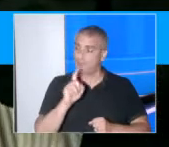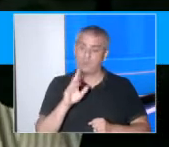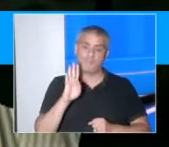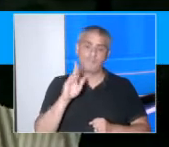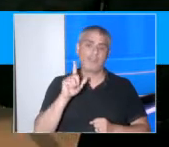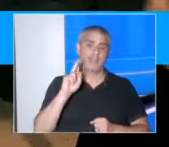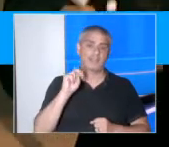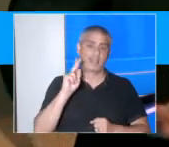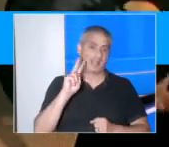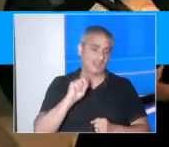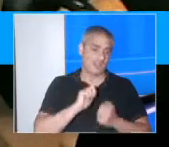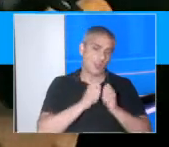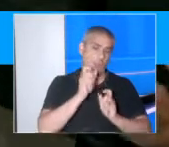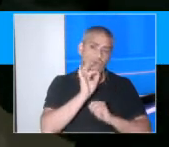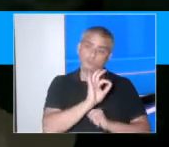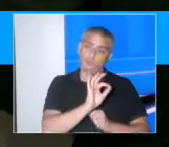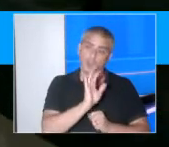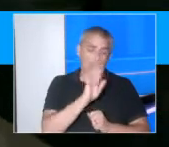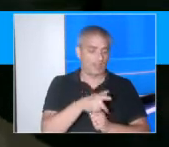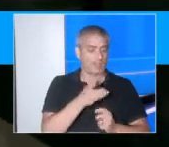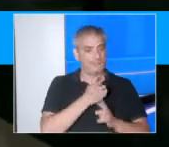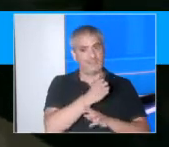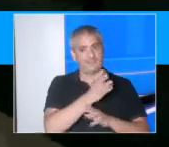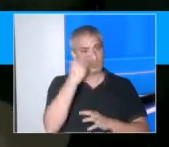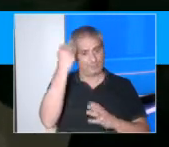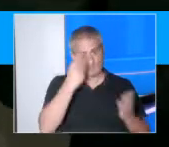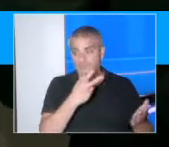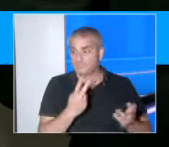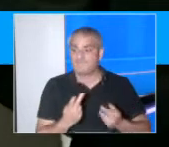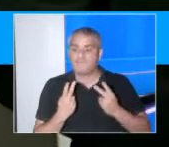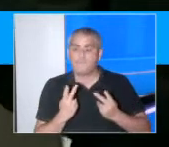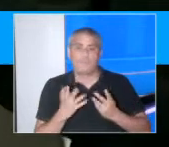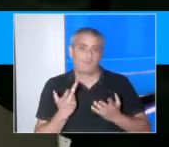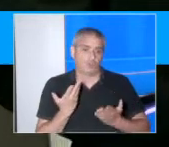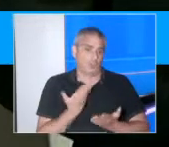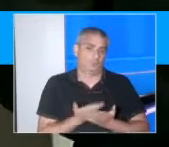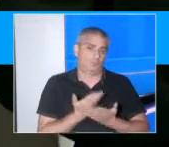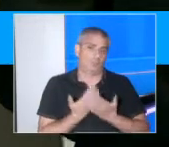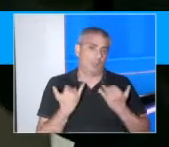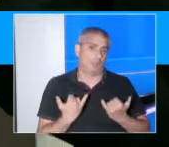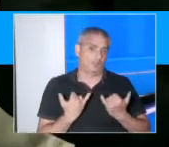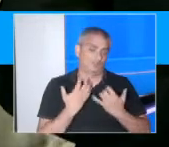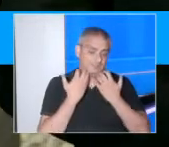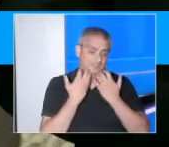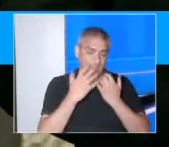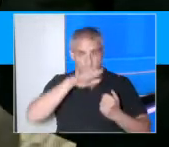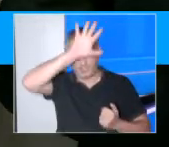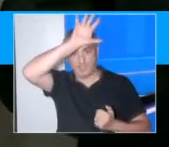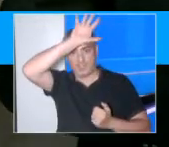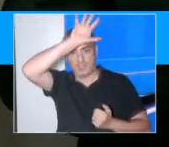בלינקן בצורה כזו או אחרת, או אנשיו, גם ללכת לכיוון הפלסטיני, ובעיקר במה שמונח על השולחן כרגע, וזה הסיפור